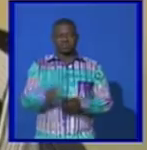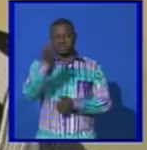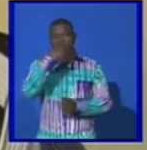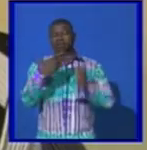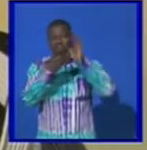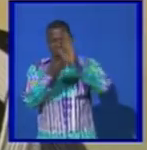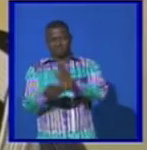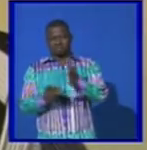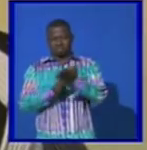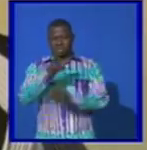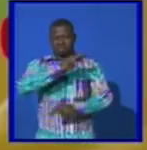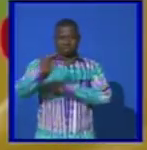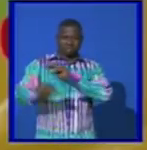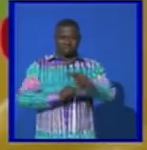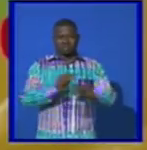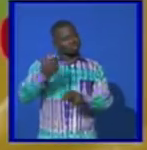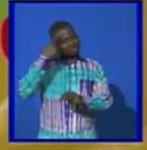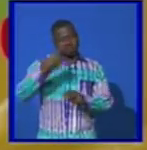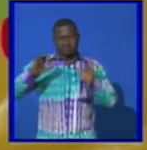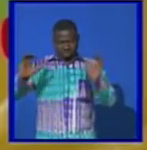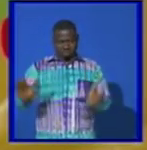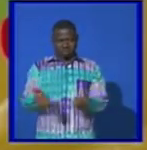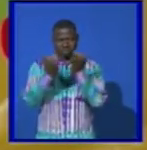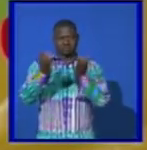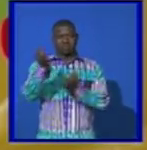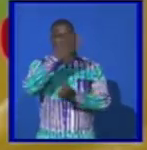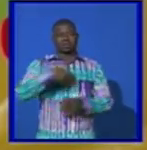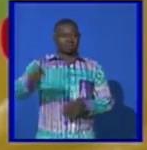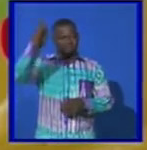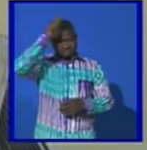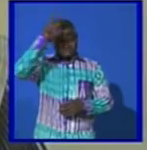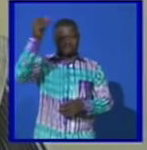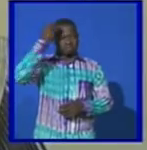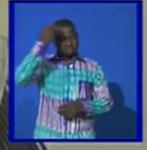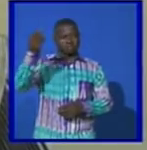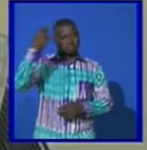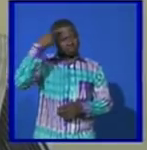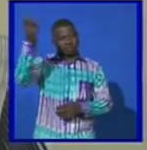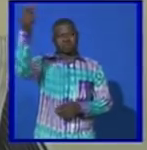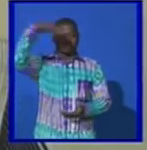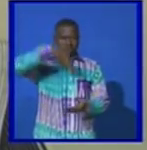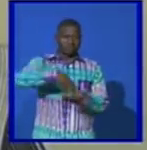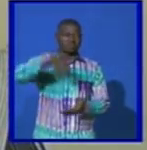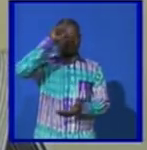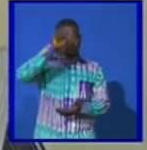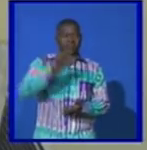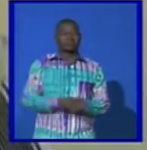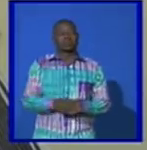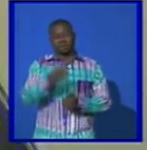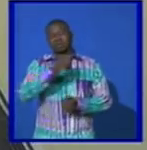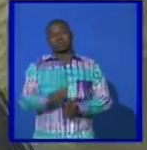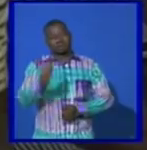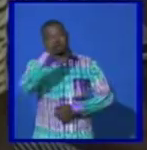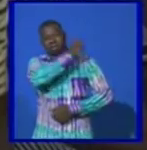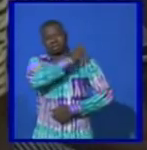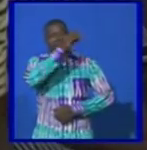pour susciter la candidature de Kadré Désiré Ouédraogo en 2020. Adama Ouédraogo et ses camarades décrivent un